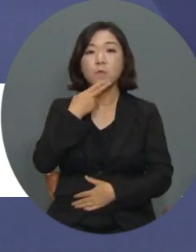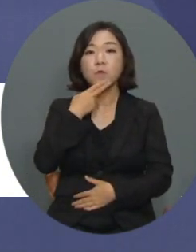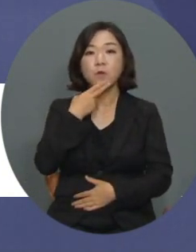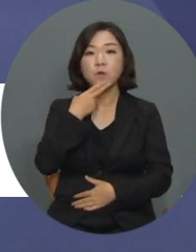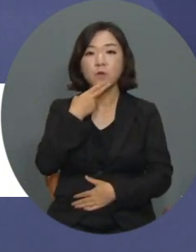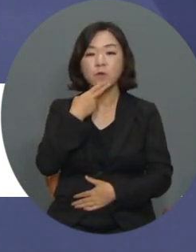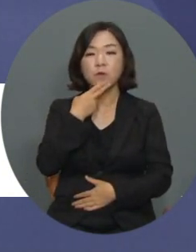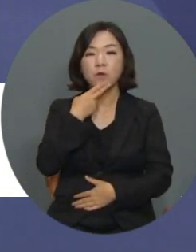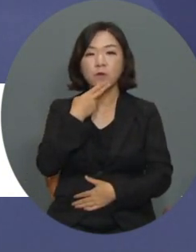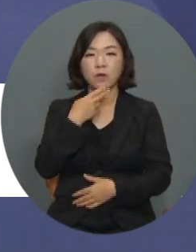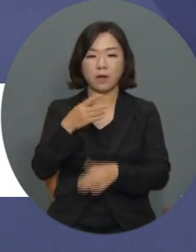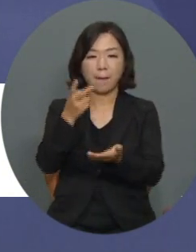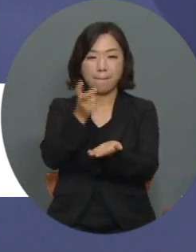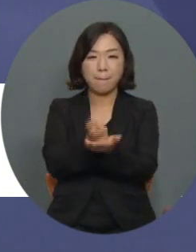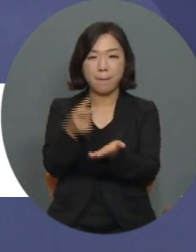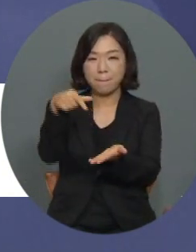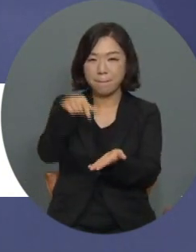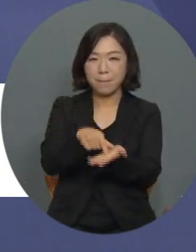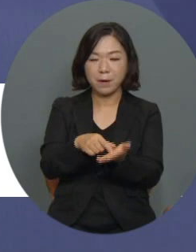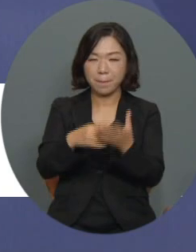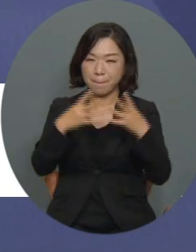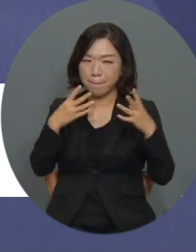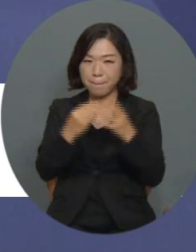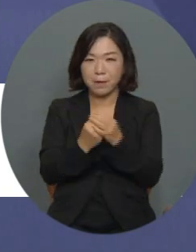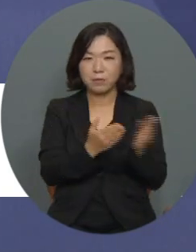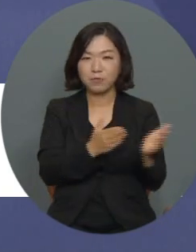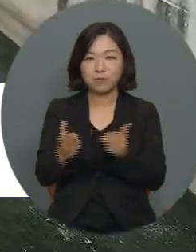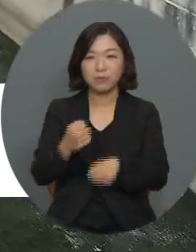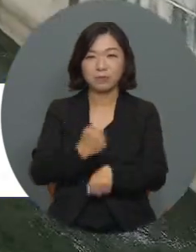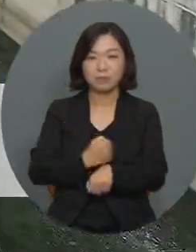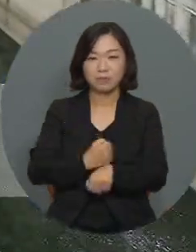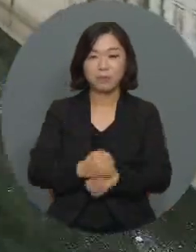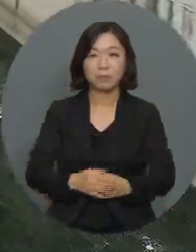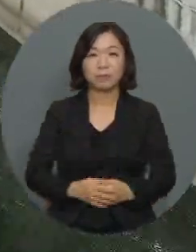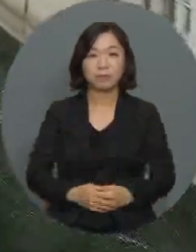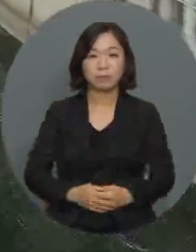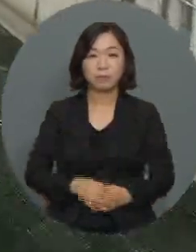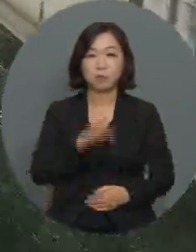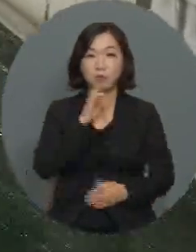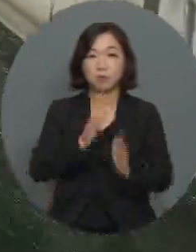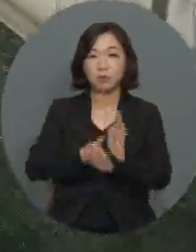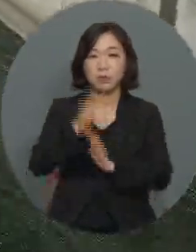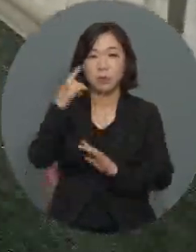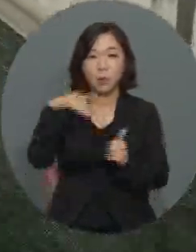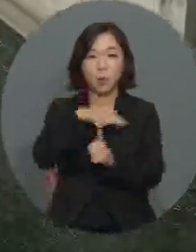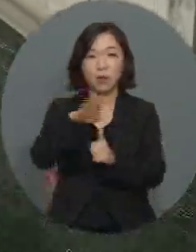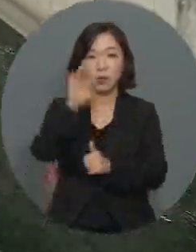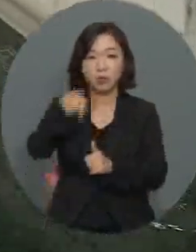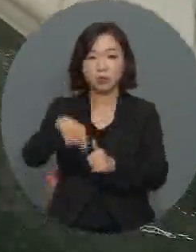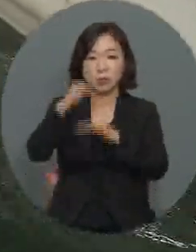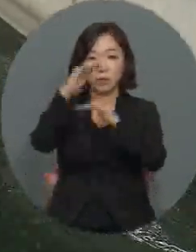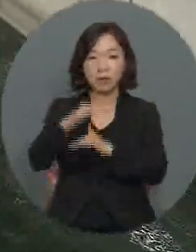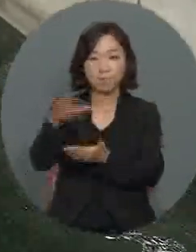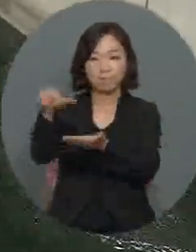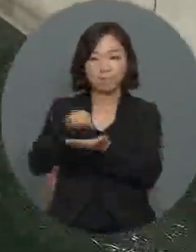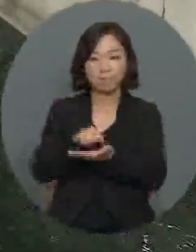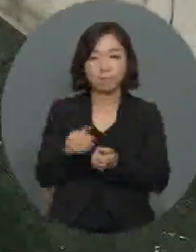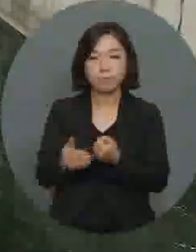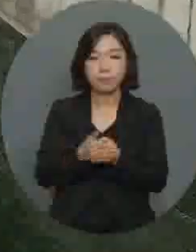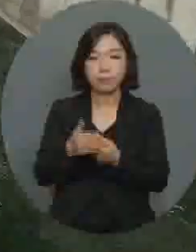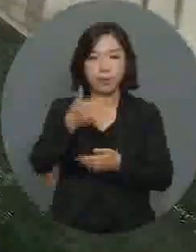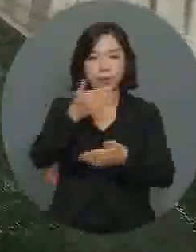제도적 정치를 왕 백하게 마련하겠습니다 구미시가 환경부 않을 수용하면서 이제 남은건